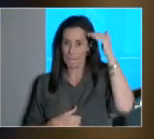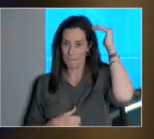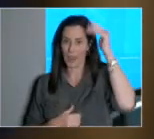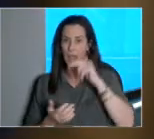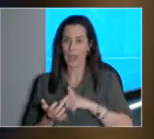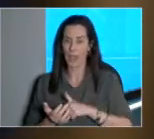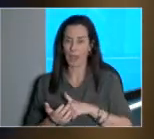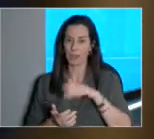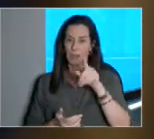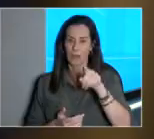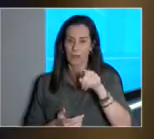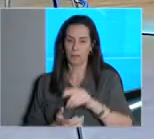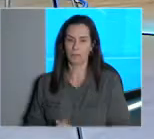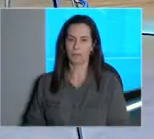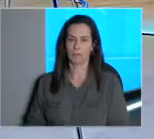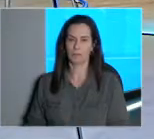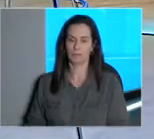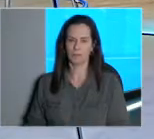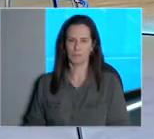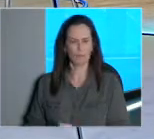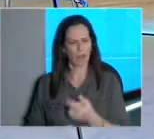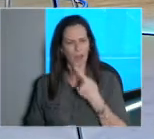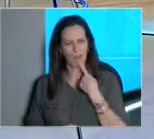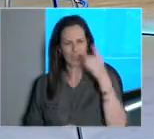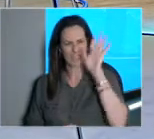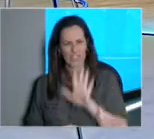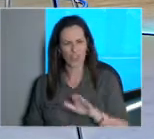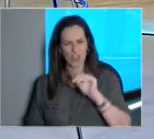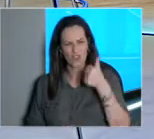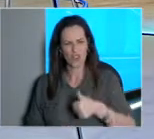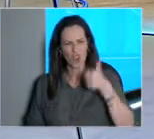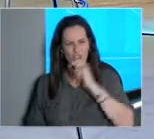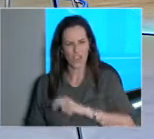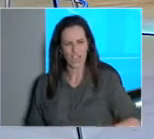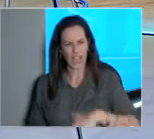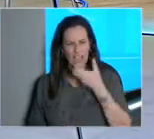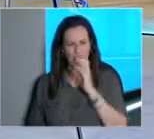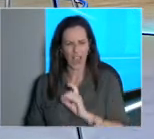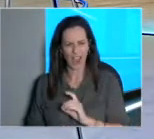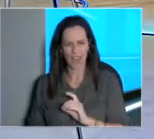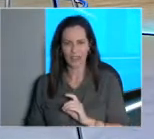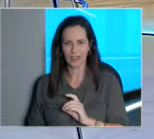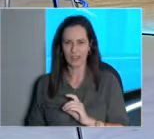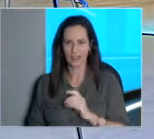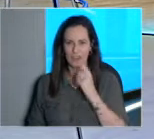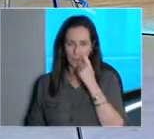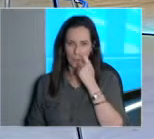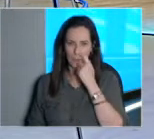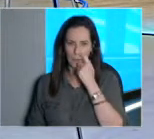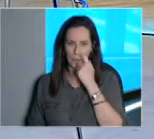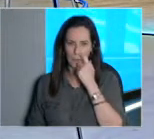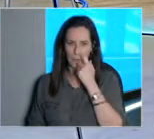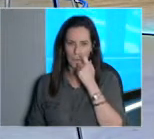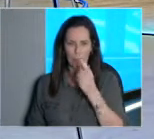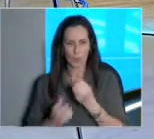סיכנתי חיילי גולני, גנץ. אמרת סרטון ראשון של רון קובי? לא, סרטון ראשון למפלגה. כן, כי את